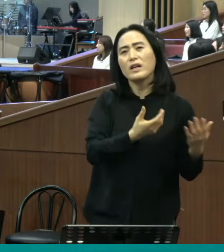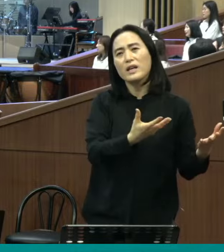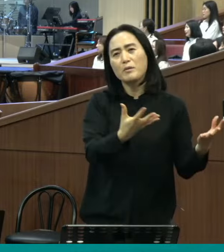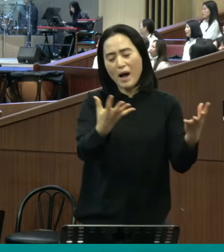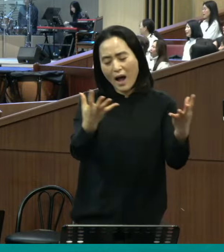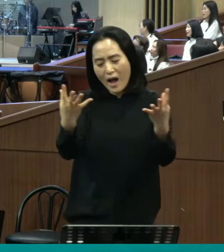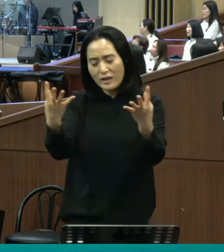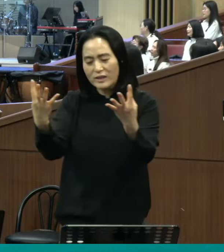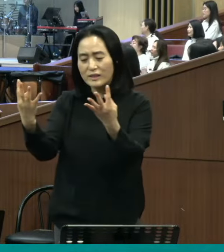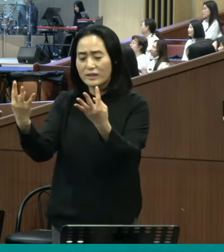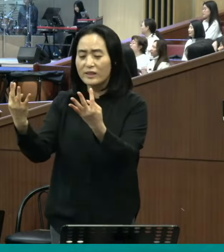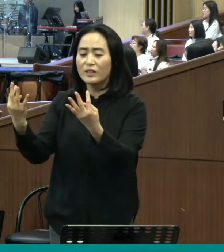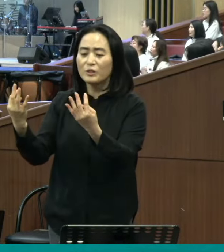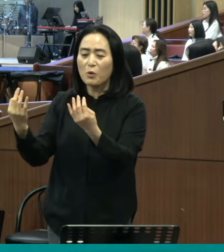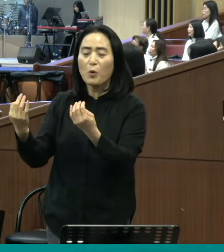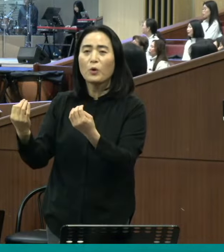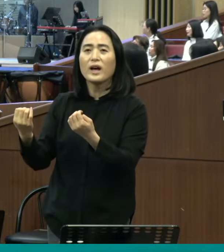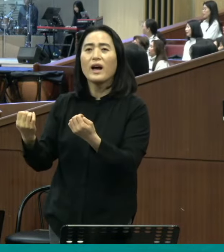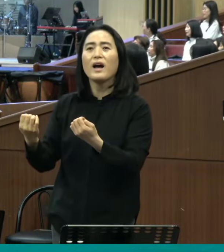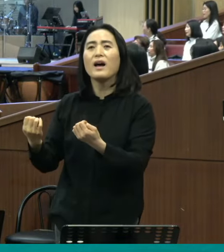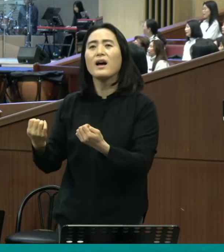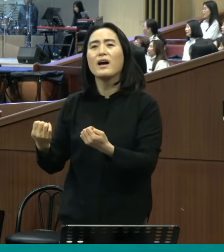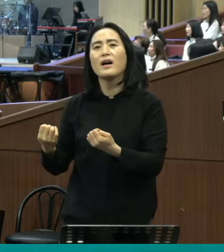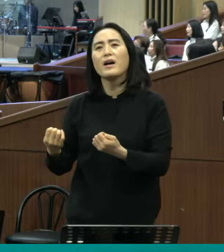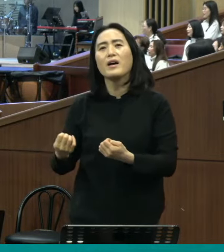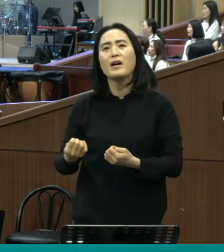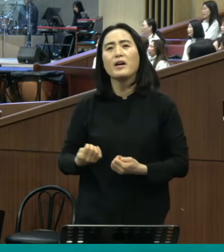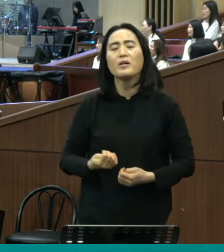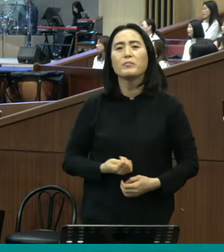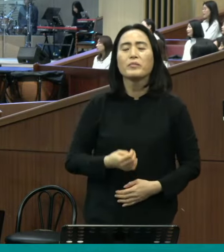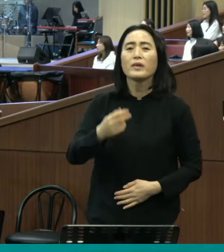능력이 많으시도다.